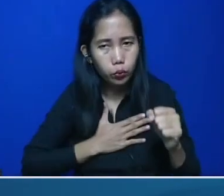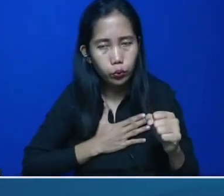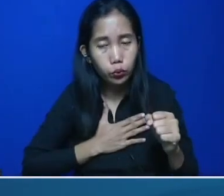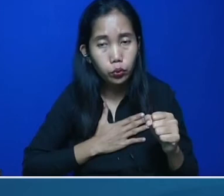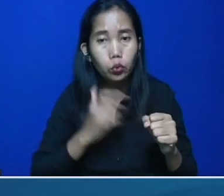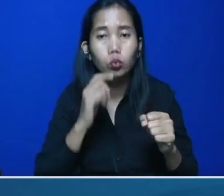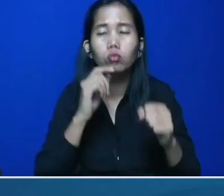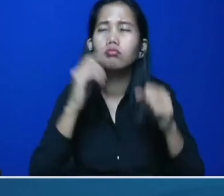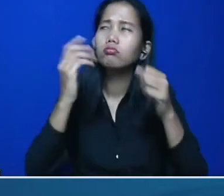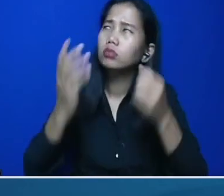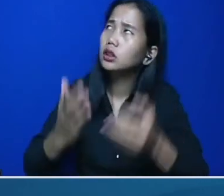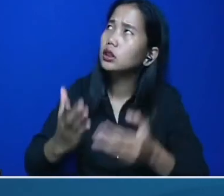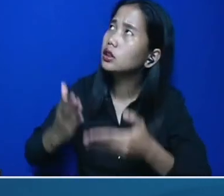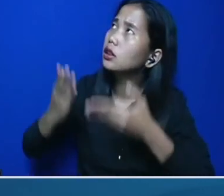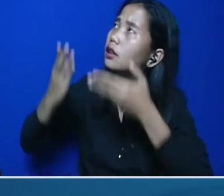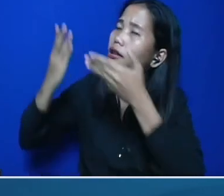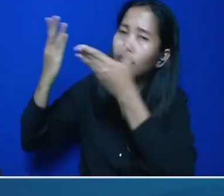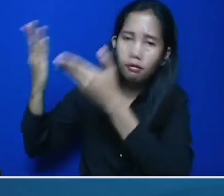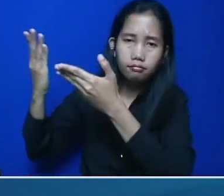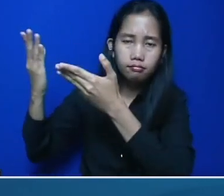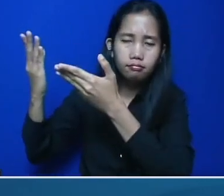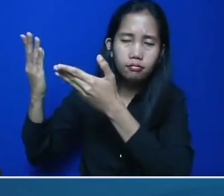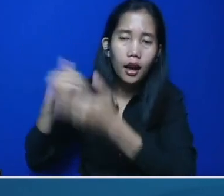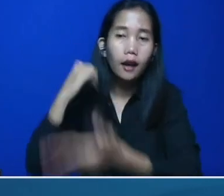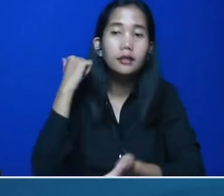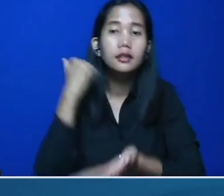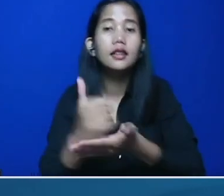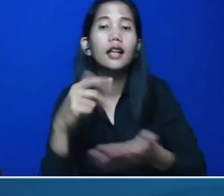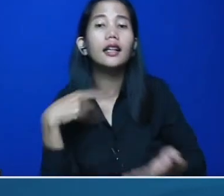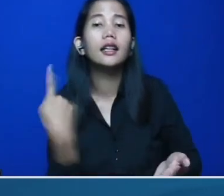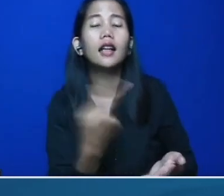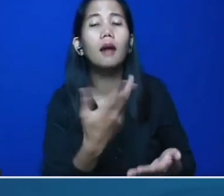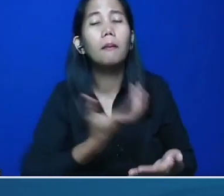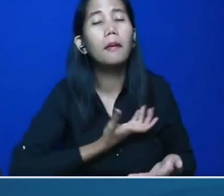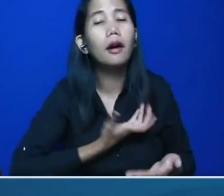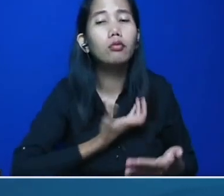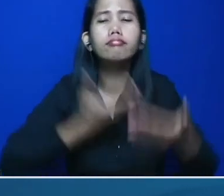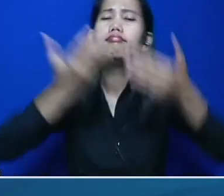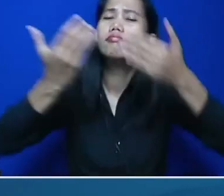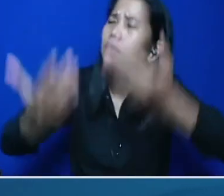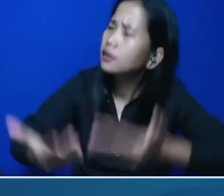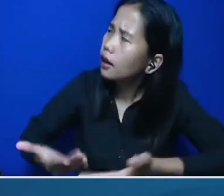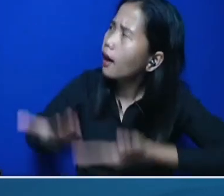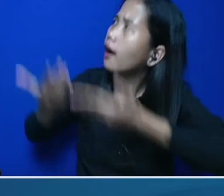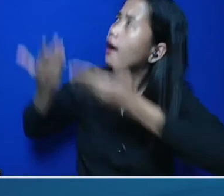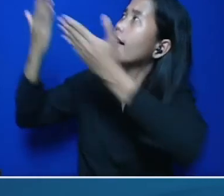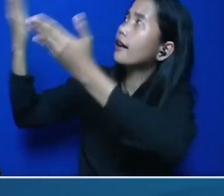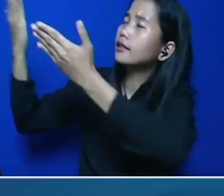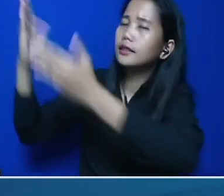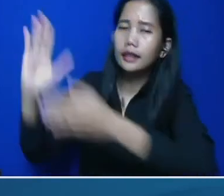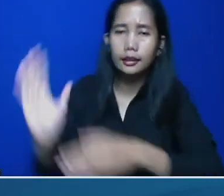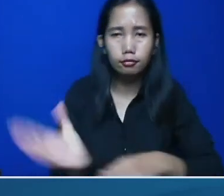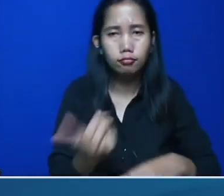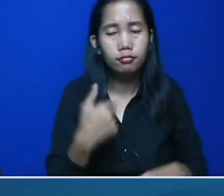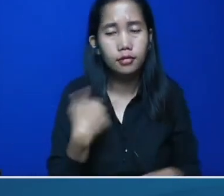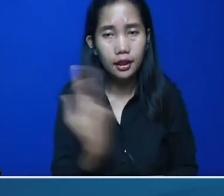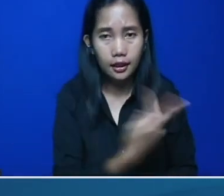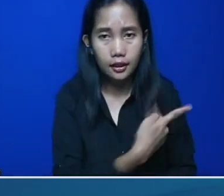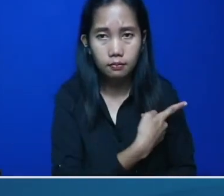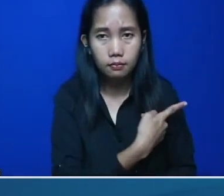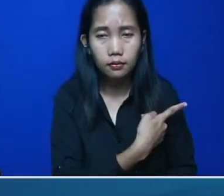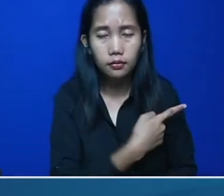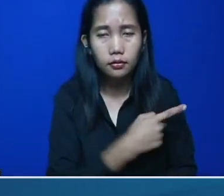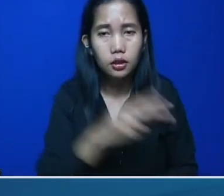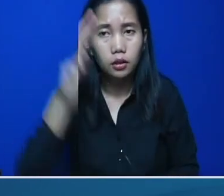untuk menyerahkan hidup kita kepada Tuhan segala perkara dapat kutanggung kita